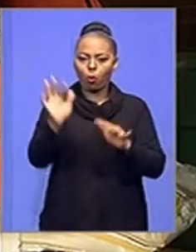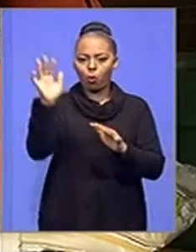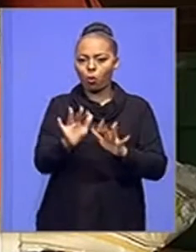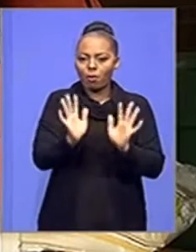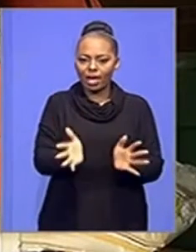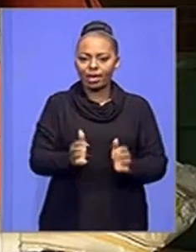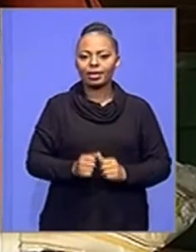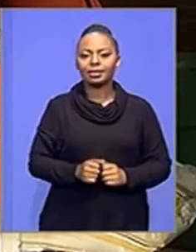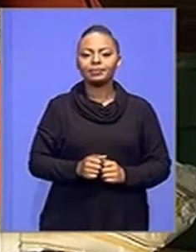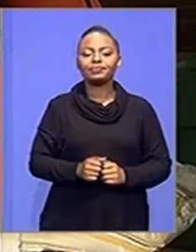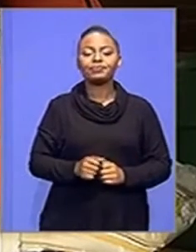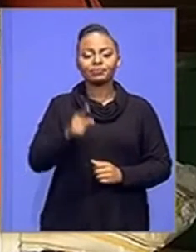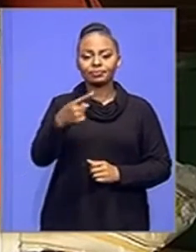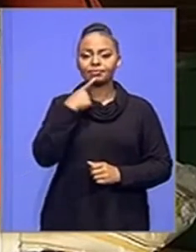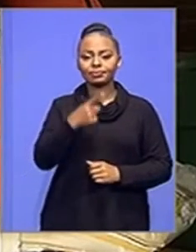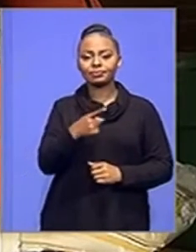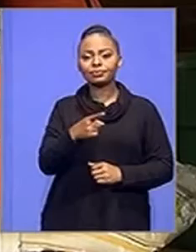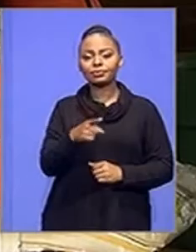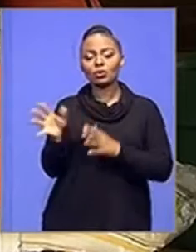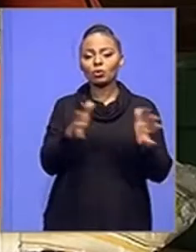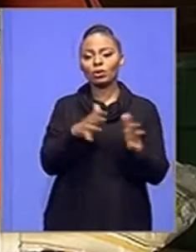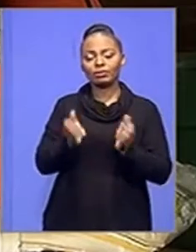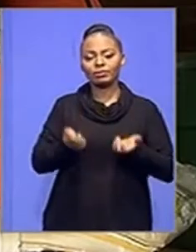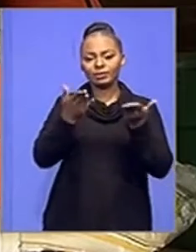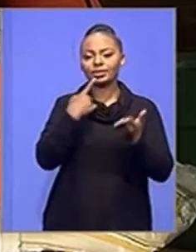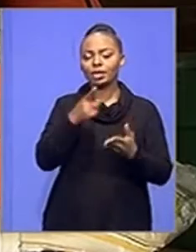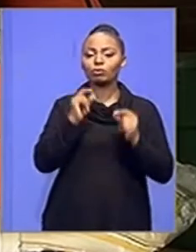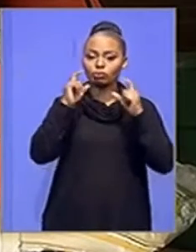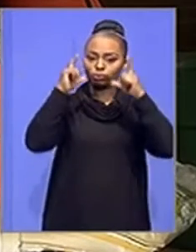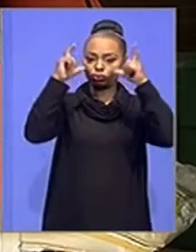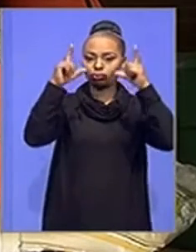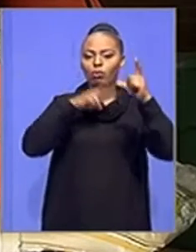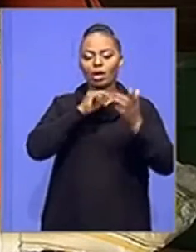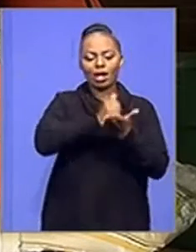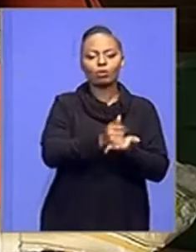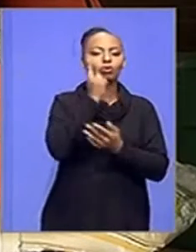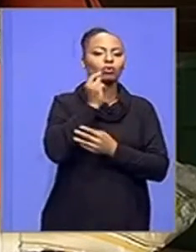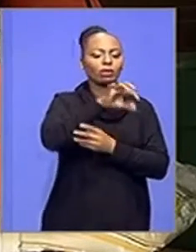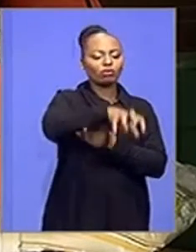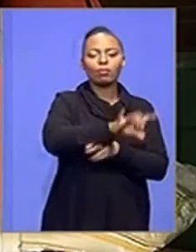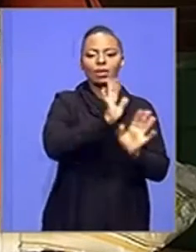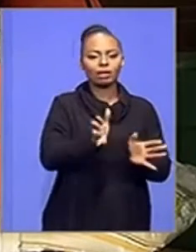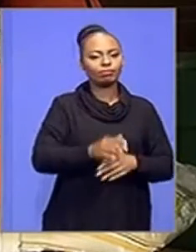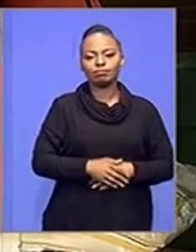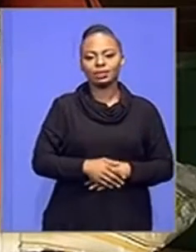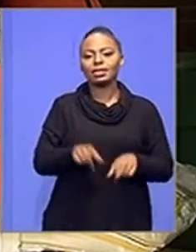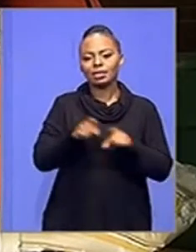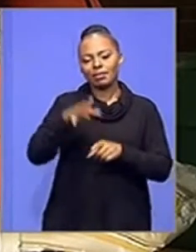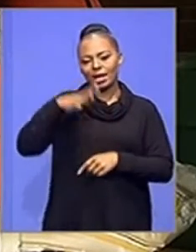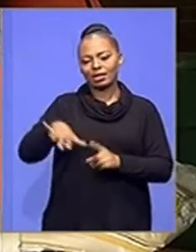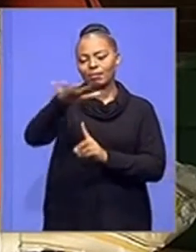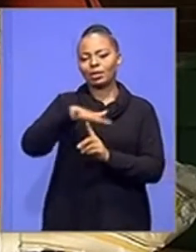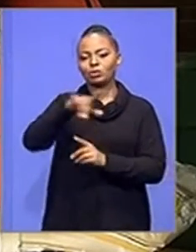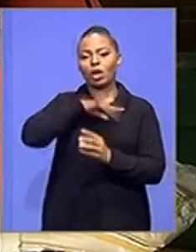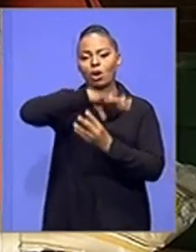malala-a-laotswe seo e se go thusa baagi ba Tshwane fela mme le go thusa diporofense tse di leng mabapi tseo di amilweng thata ke